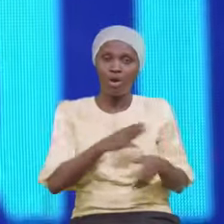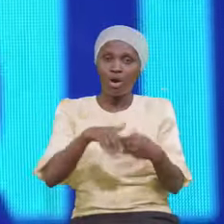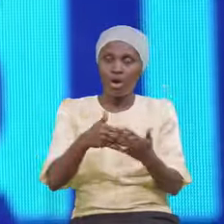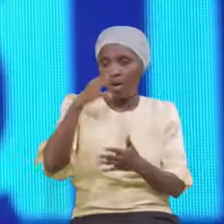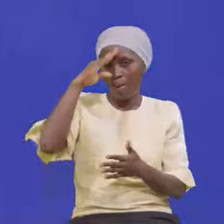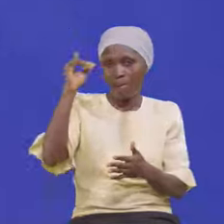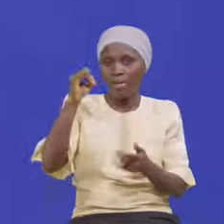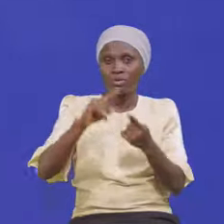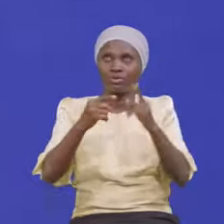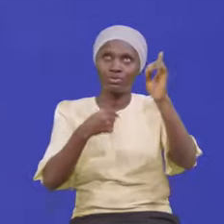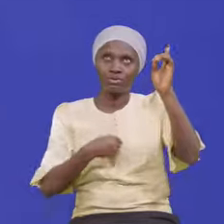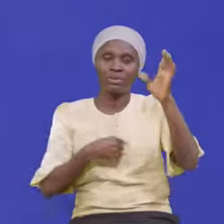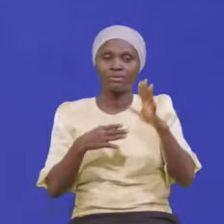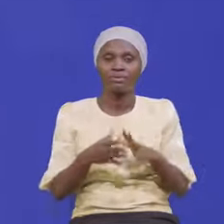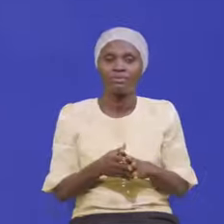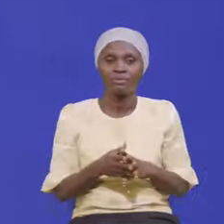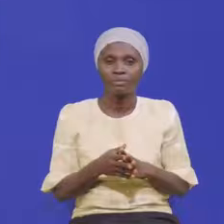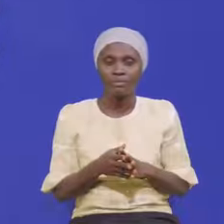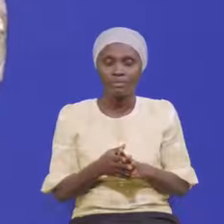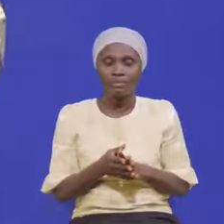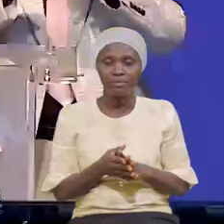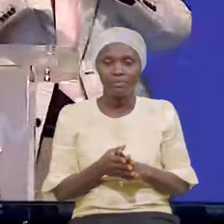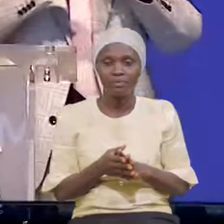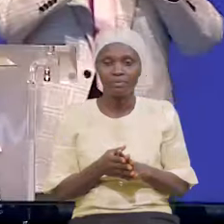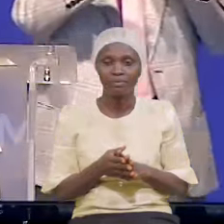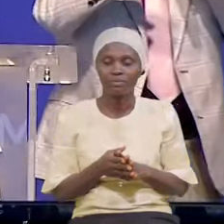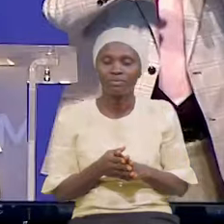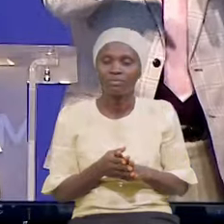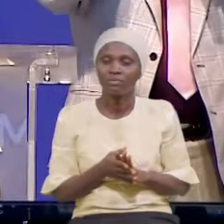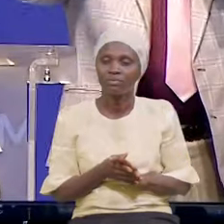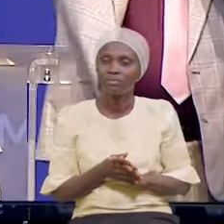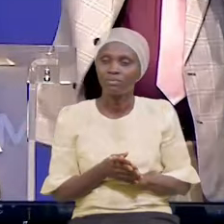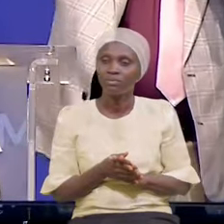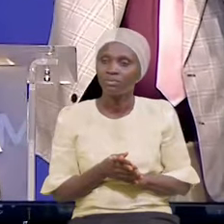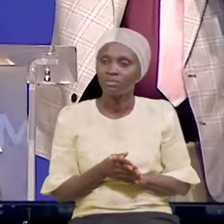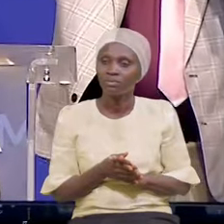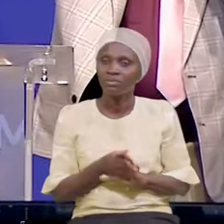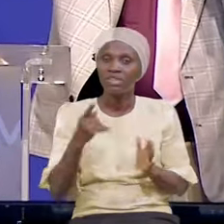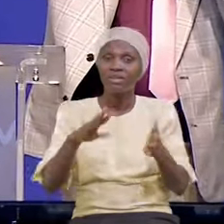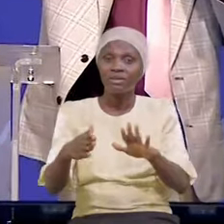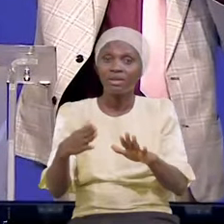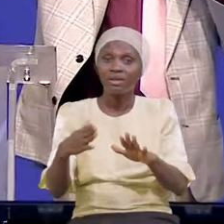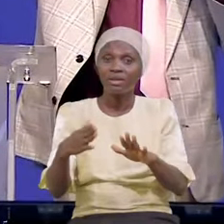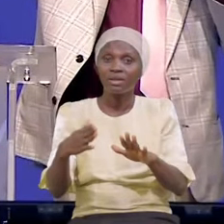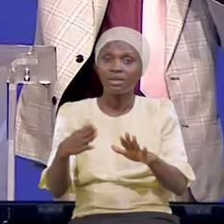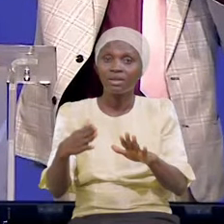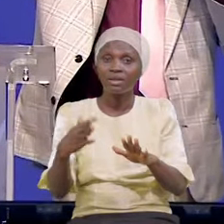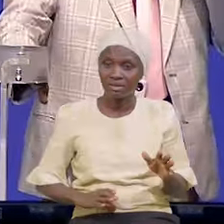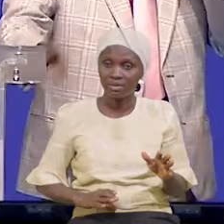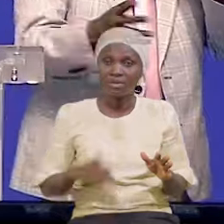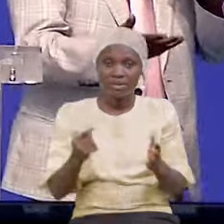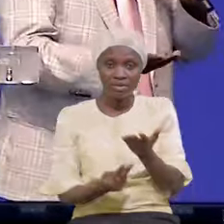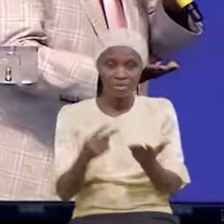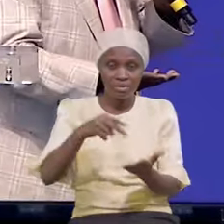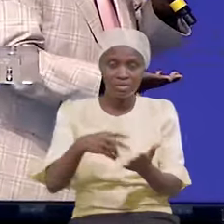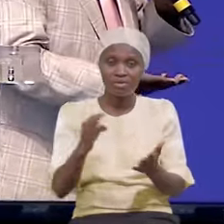me. నేను భూమి మీద నుంచి పైకి ఎత్తబడినట్లయితే సర్వ మానవాళిని ఆకర్షిస్తానన్నాడు. The death of Christ క్రీస్తు మరణం, the resurrection